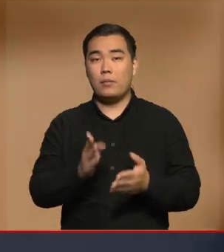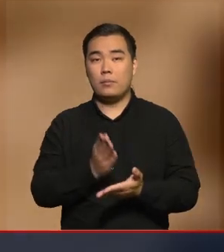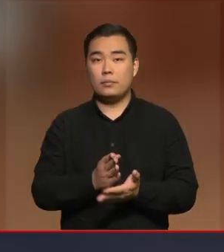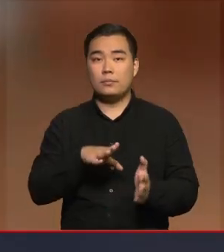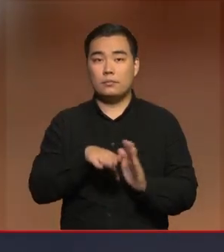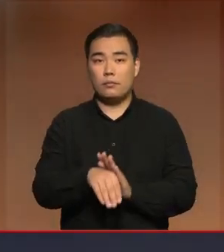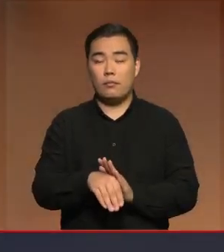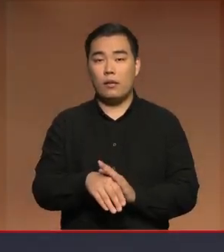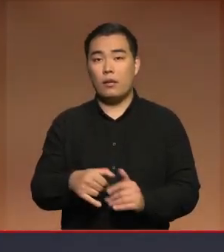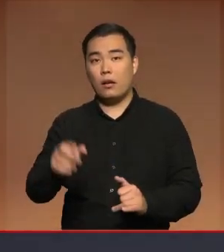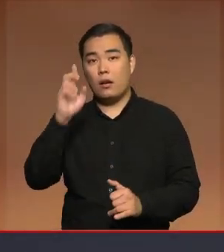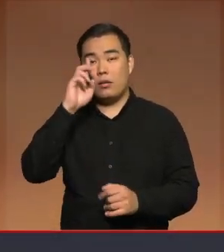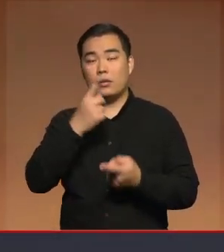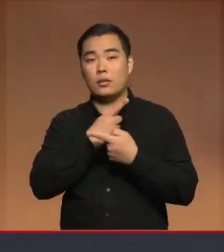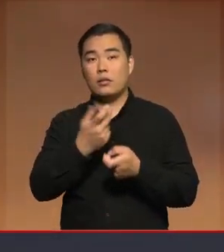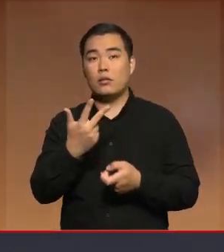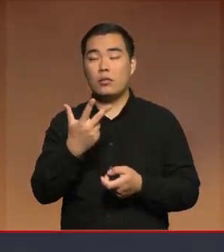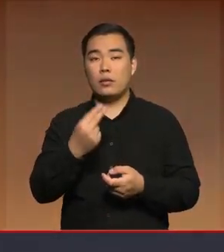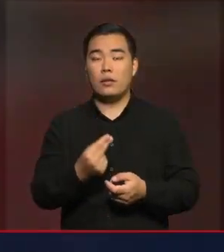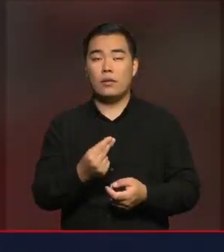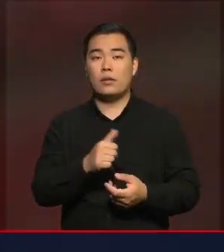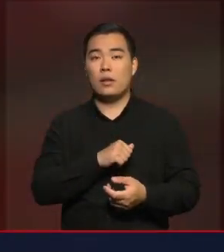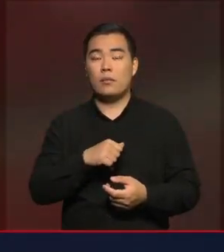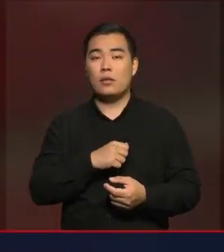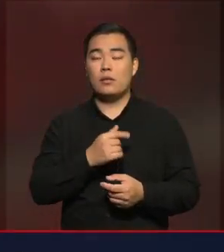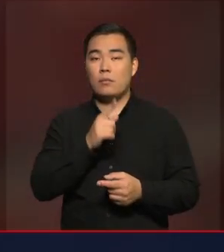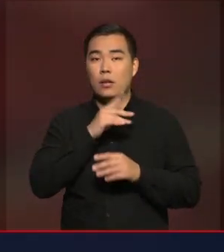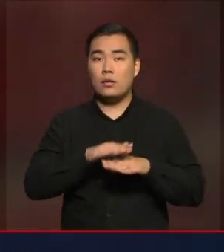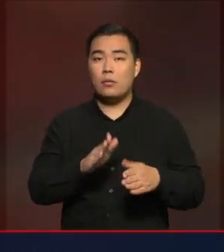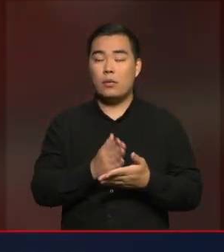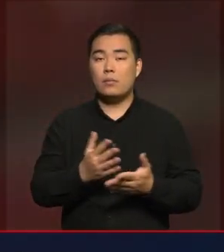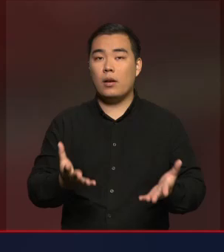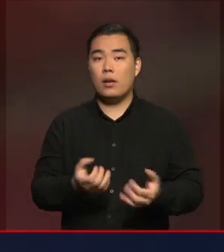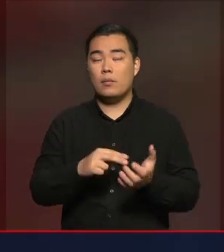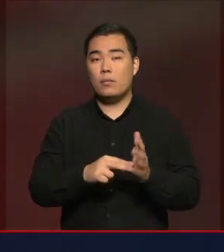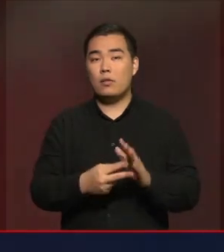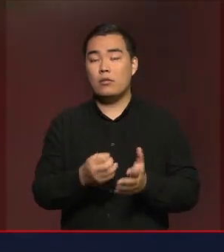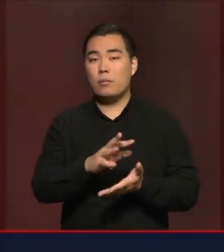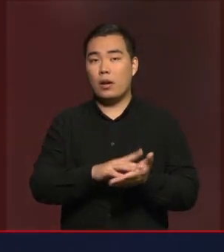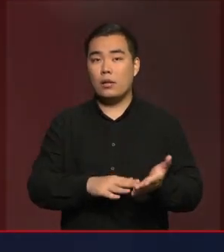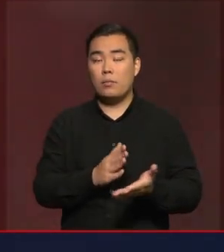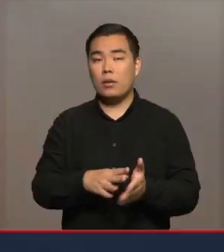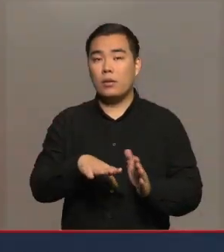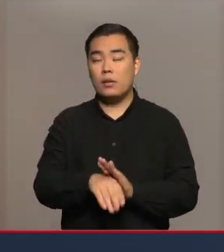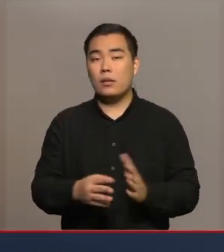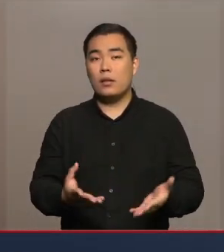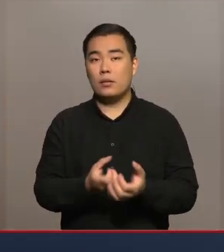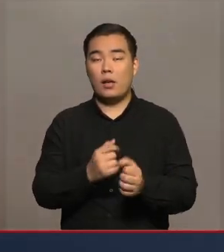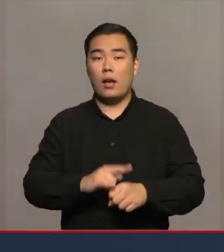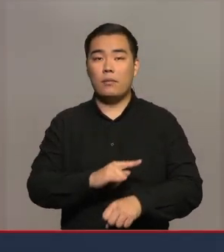пропавшими в стране объявлен трёхдневный траур спасательная операция продолжается к эвакуации населения подключена авиация